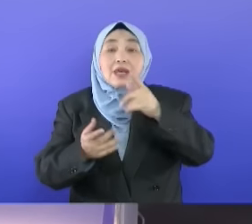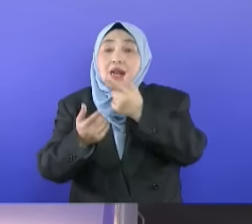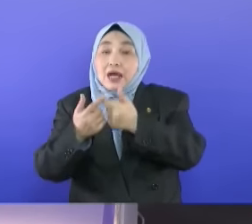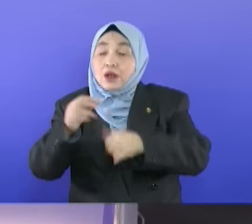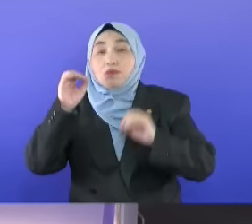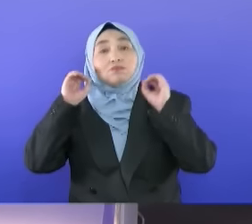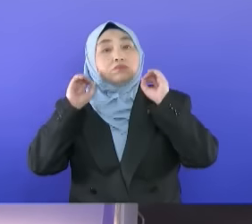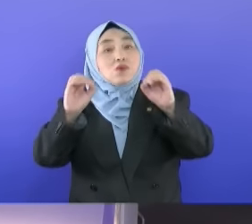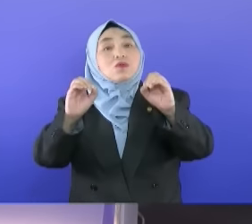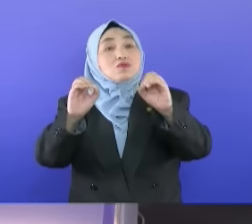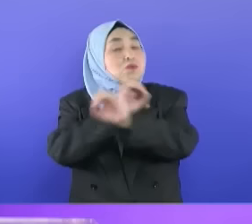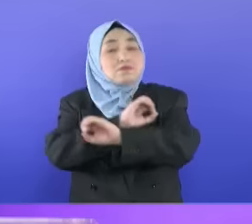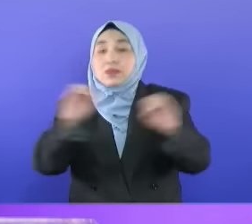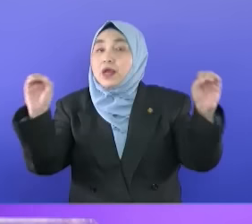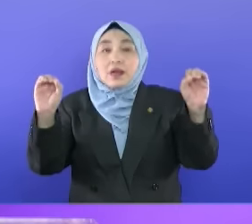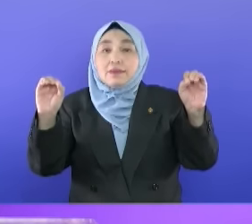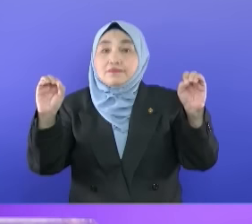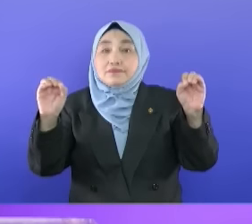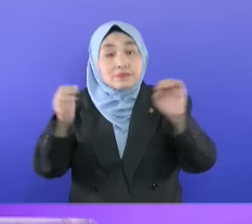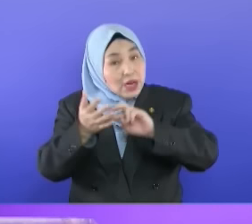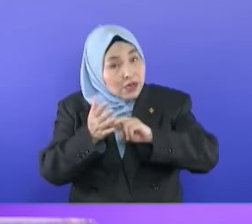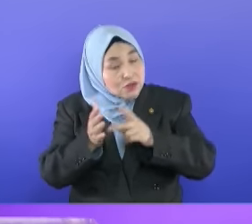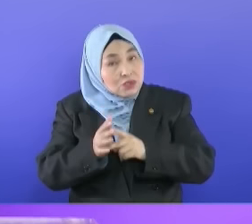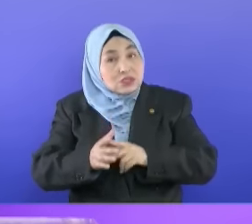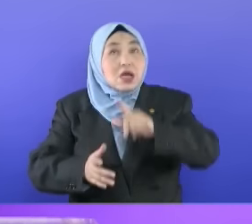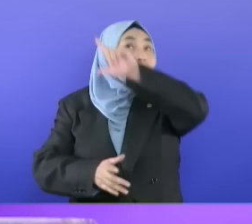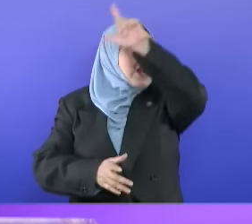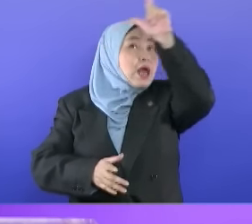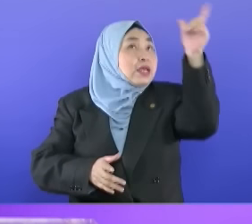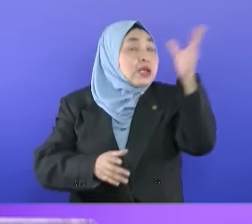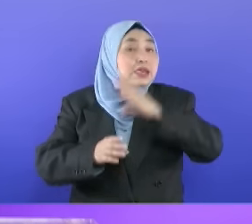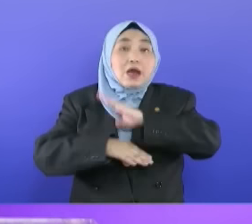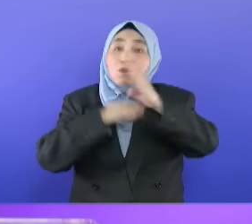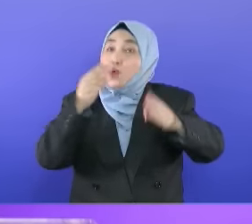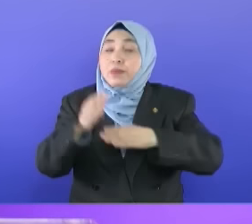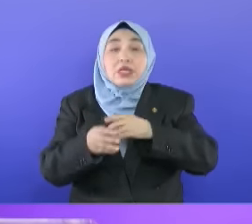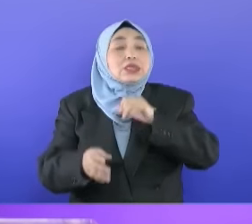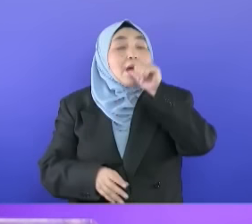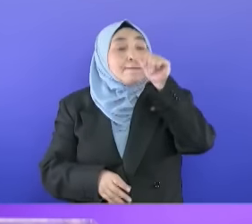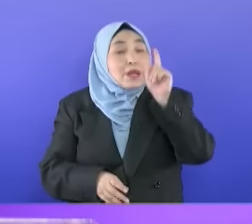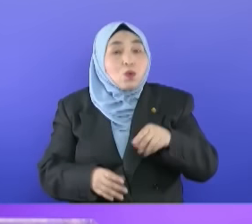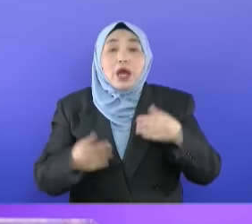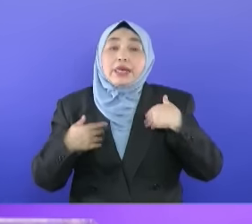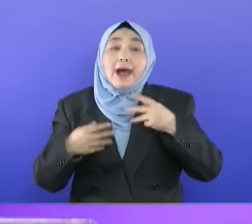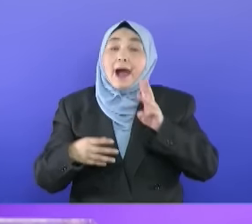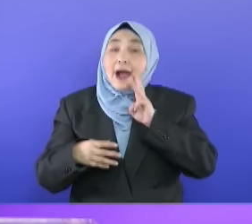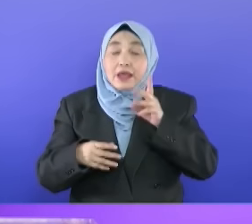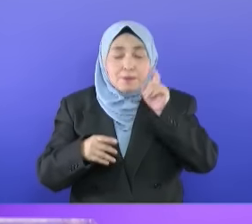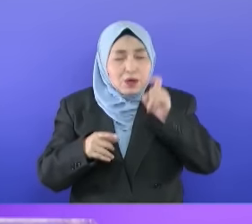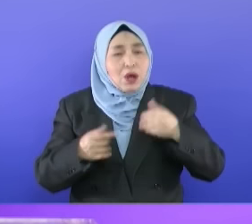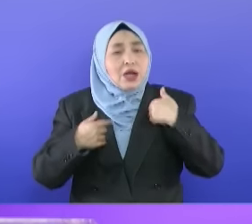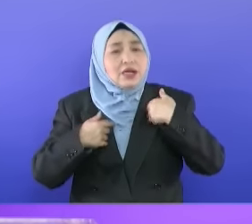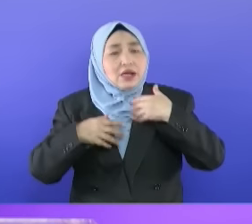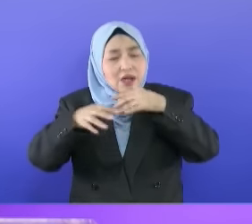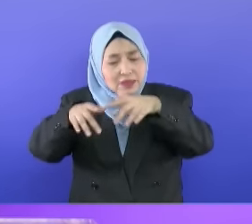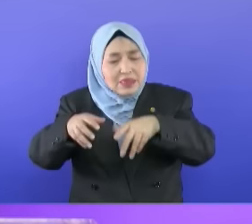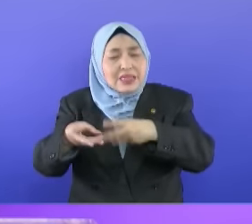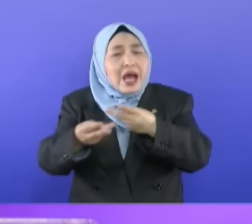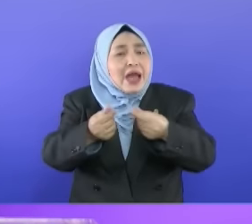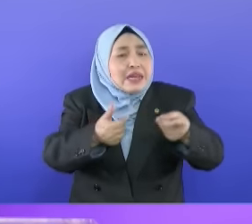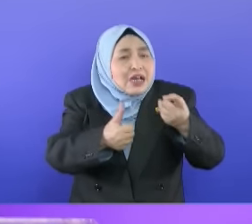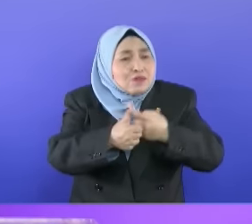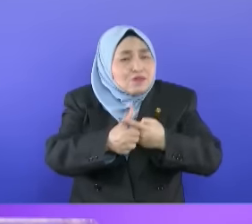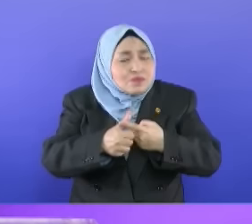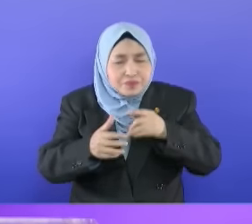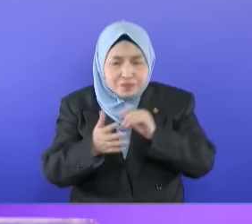kosong kiri kosong ya maksudnya langit dan bumi ini tak perlu pula karena ada tanah dulu karena ada apel